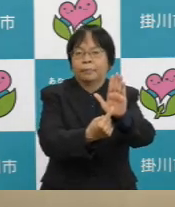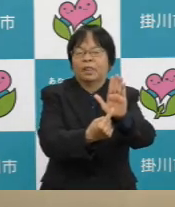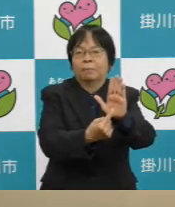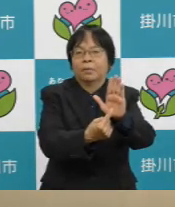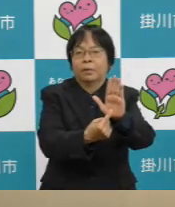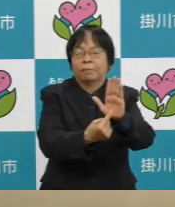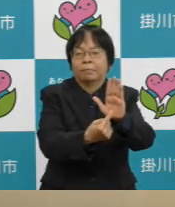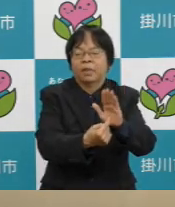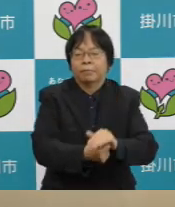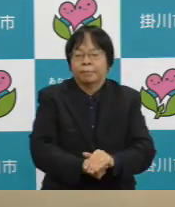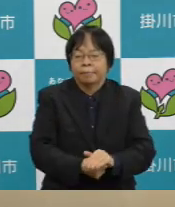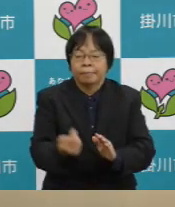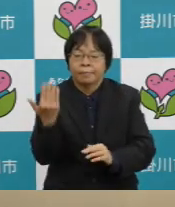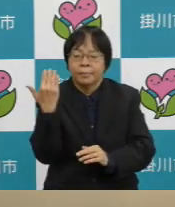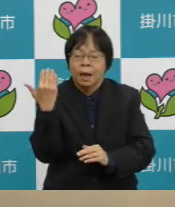があって、